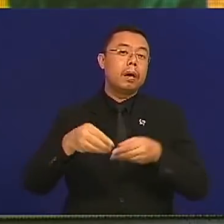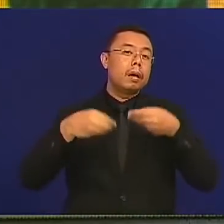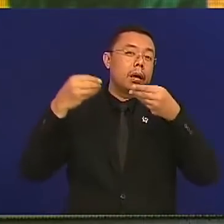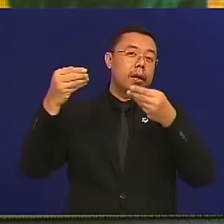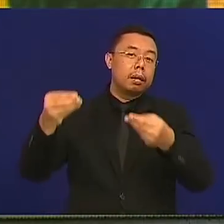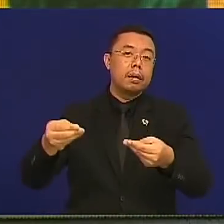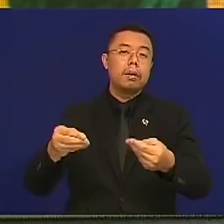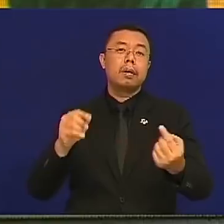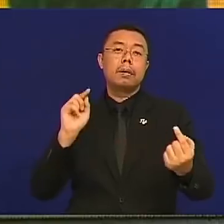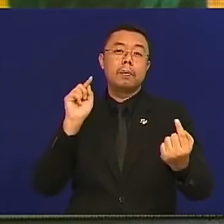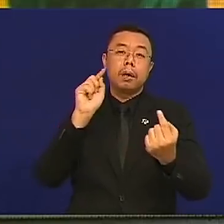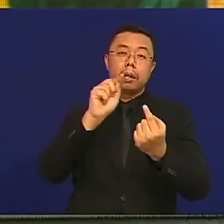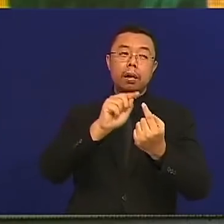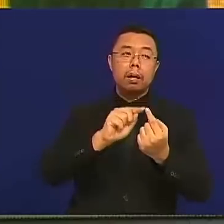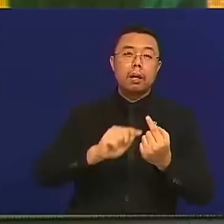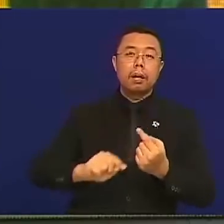persembahkan